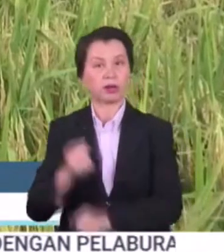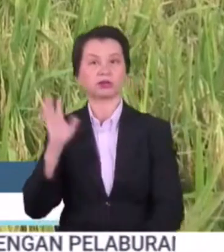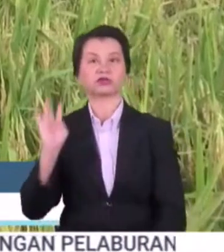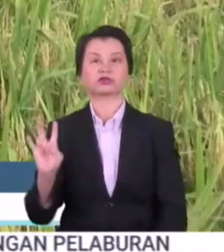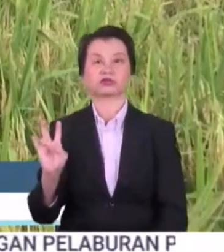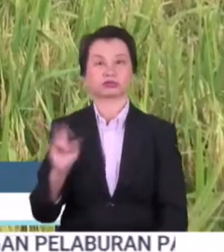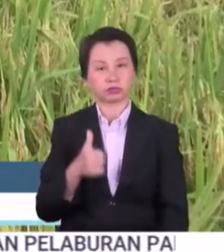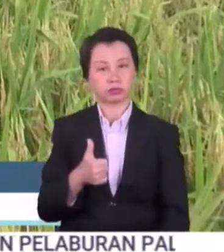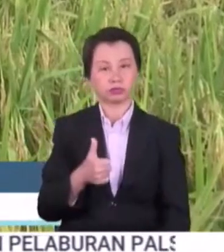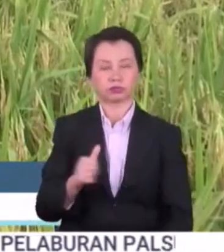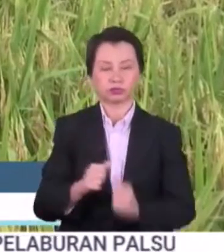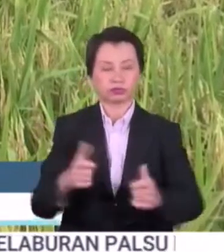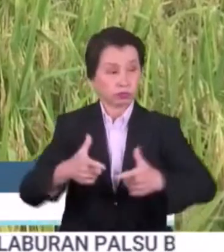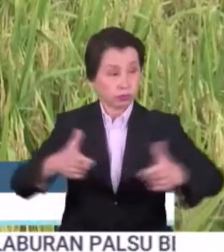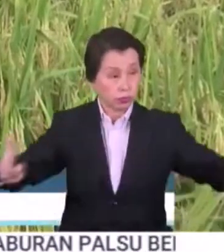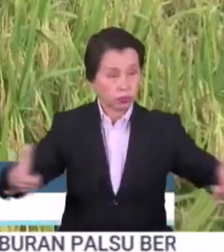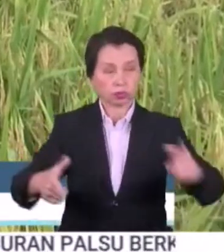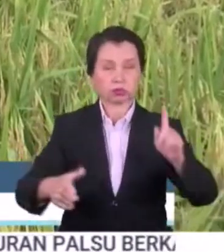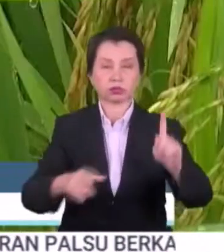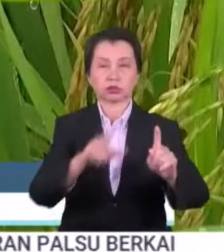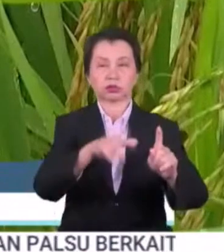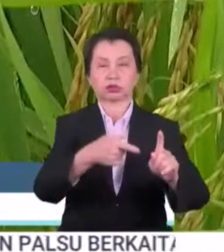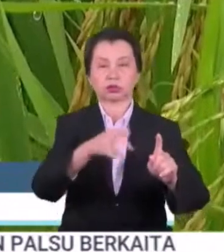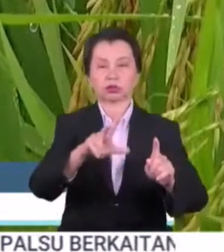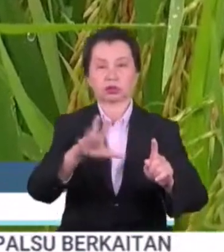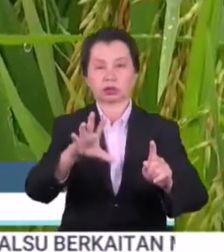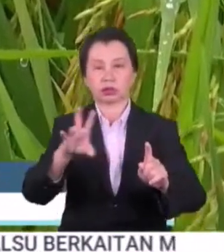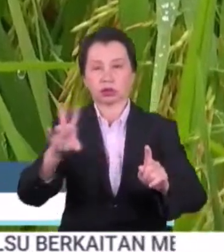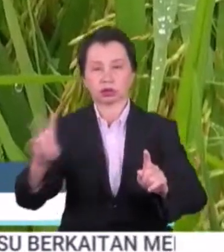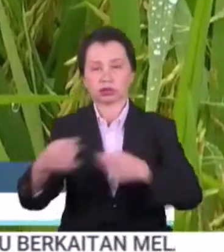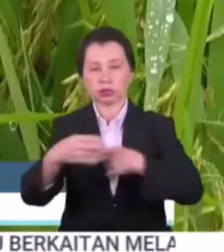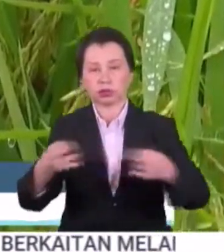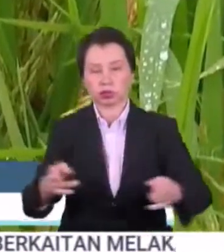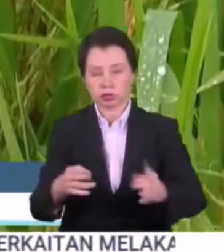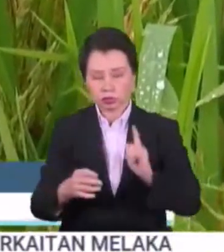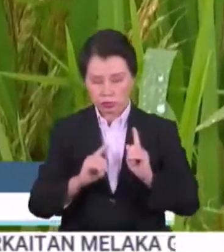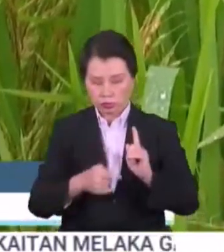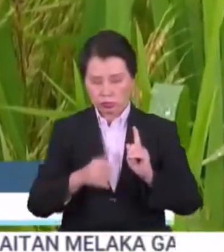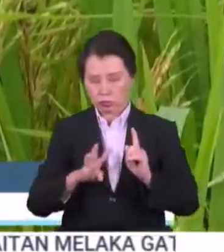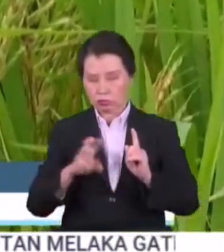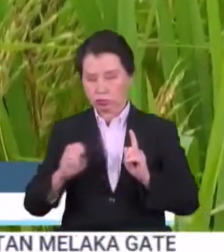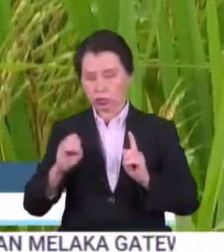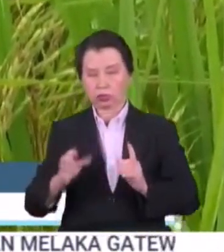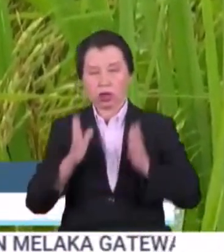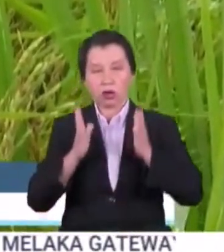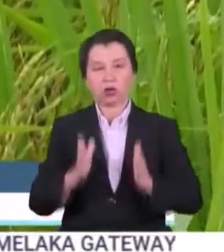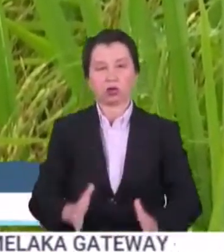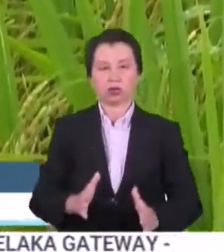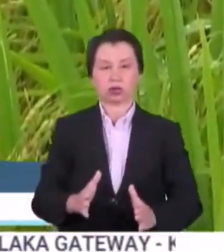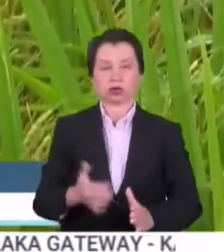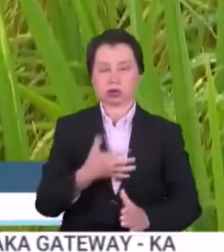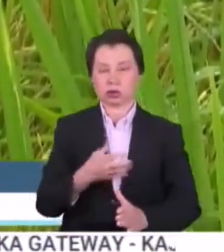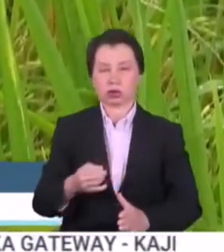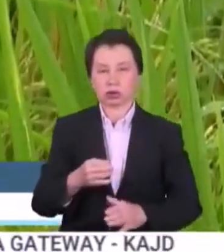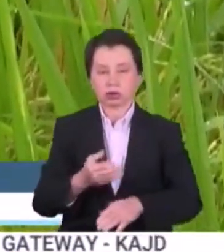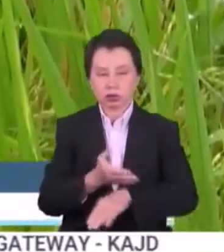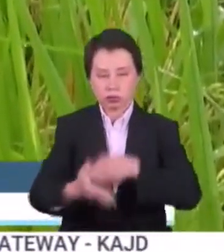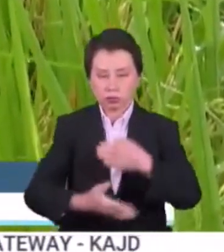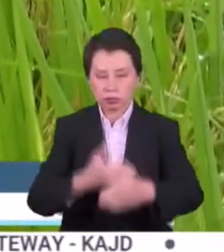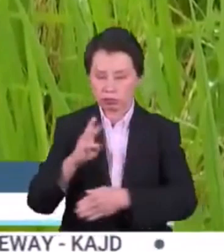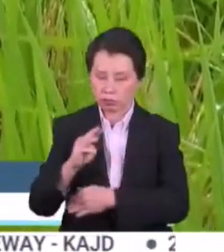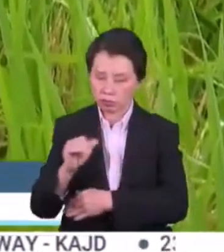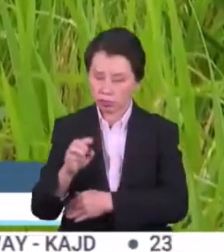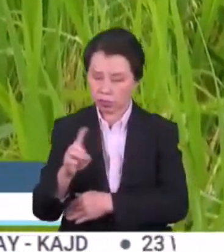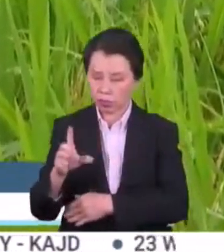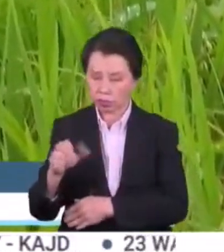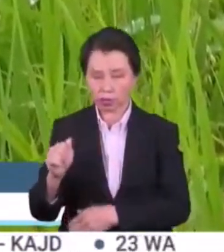Dengan keluasan 20,073 hektar yang diusahakan 10,400 pesawah seliaan Lembaga Kemajuan Pertanian Muda MADA di